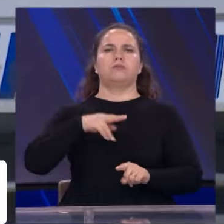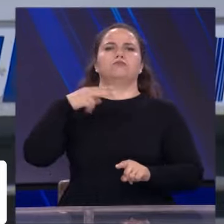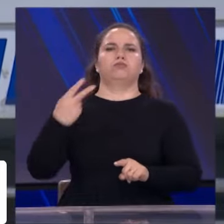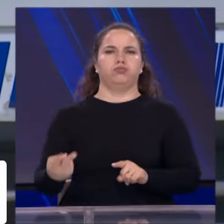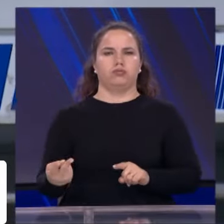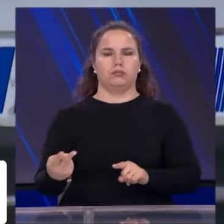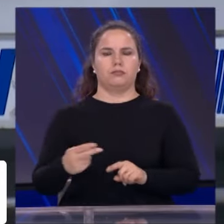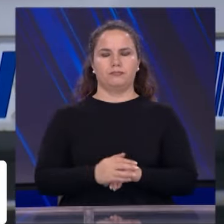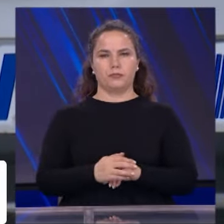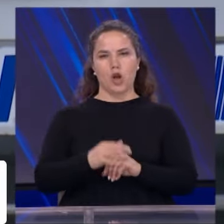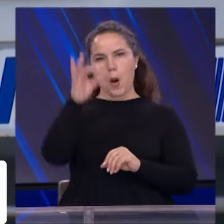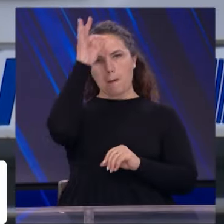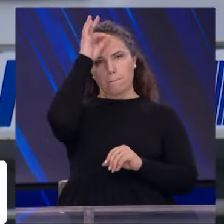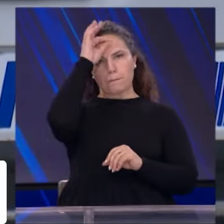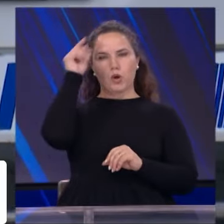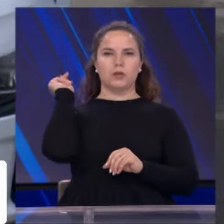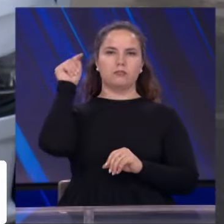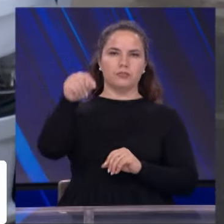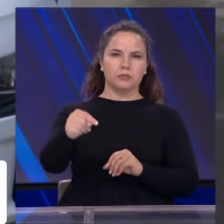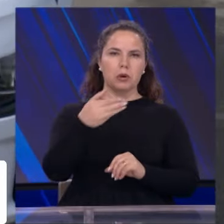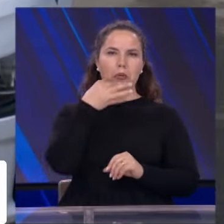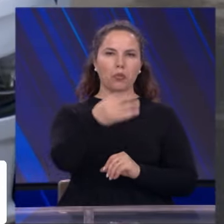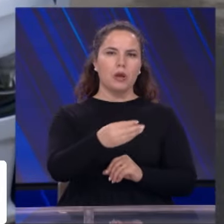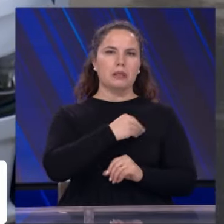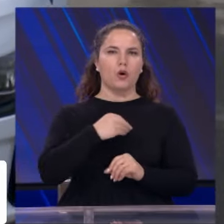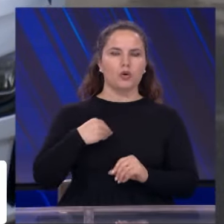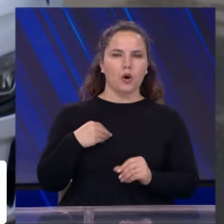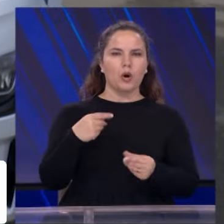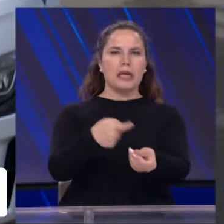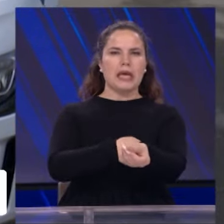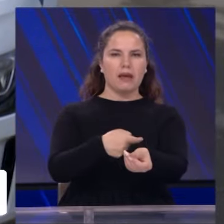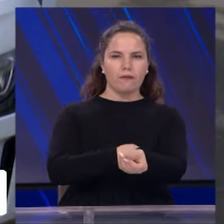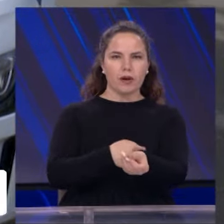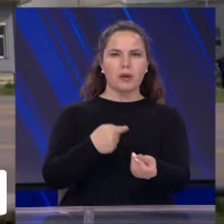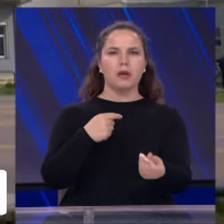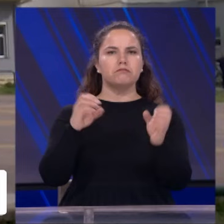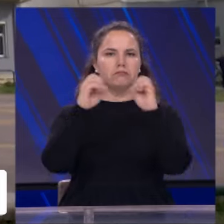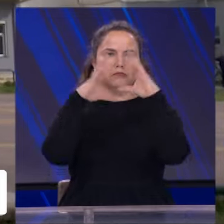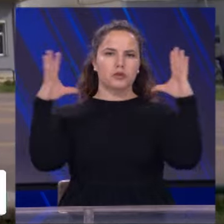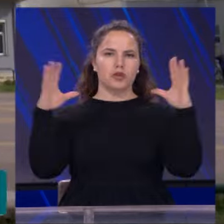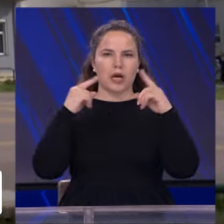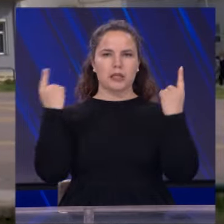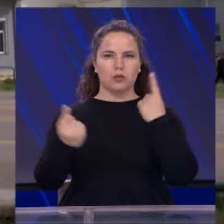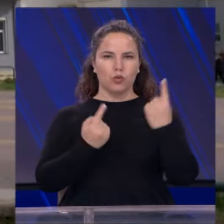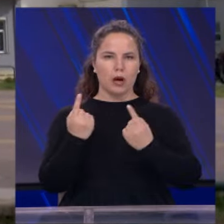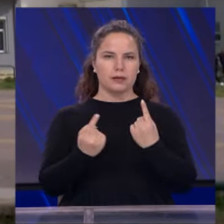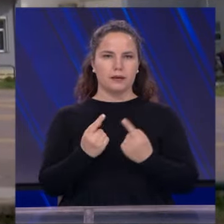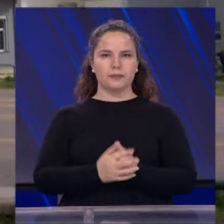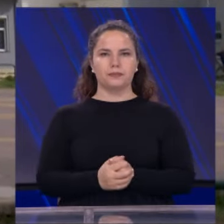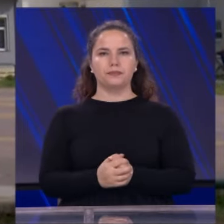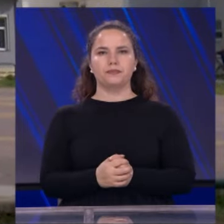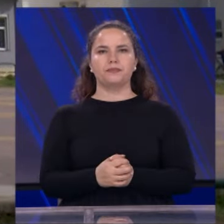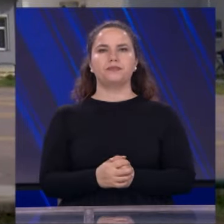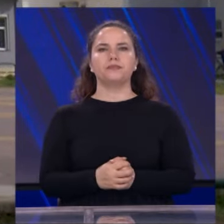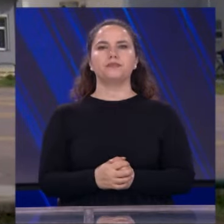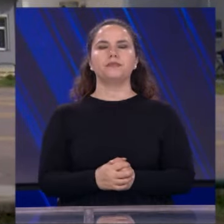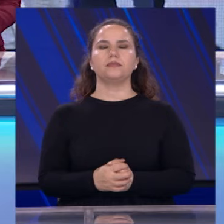grupi hetimor ka marrë në pyetje edhe stafin mjekësor për sqarimin e plotë të rrethanave të ngjarjes.